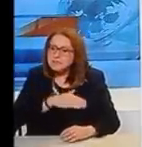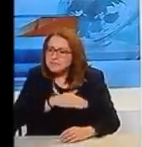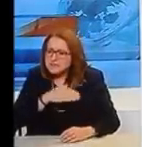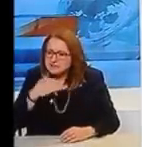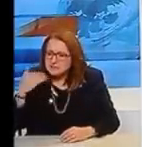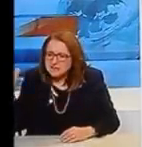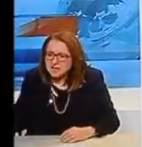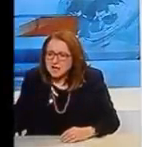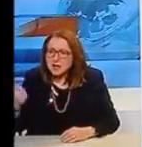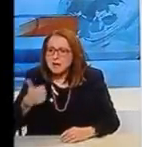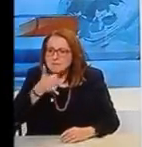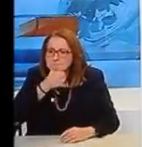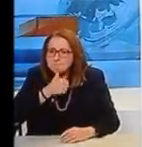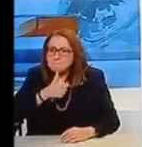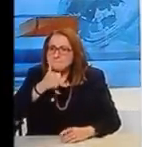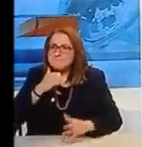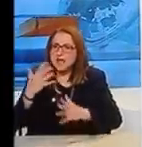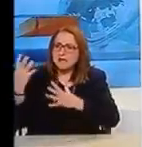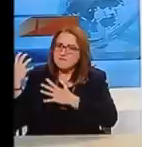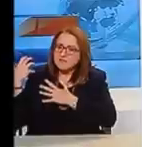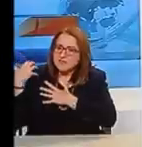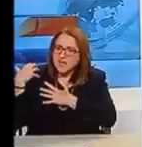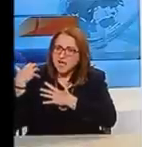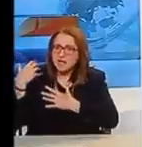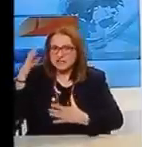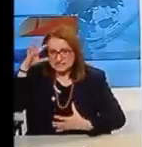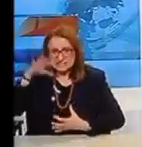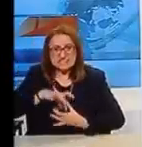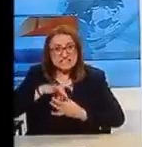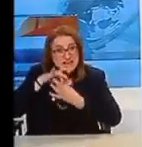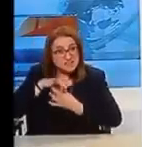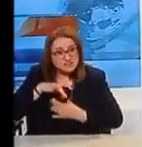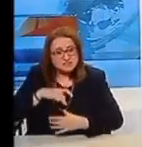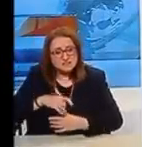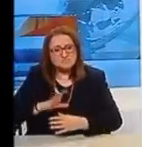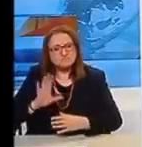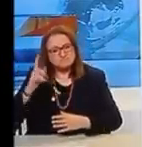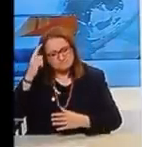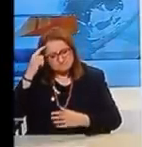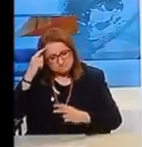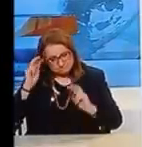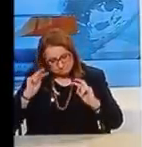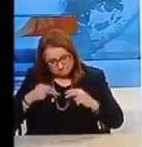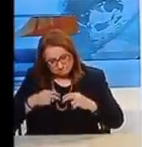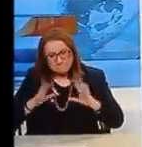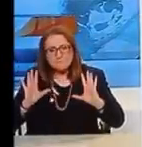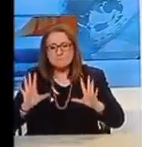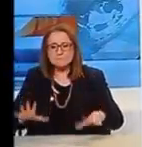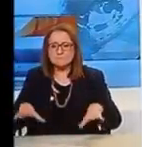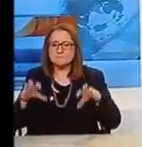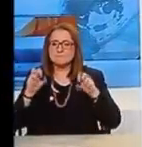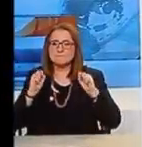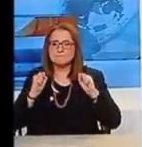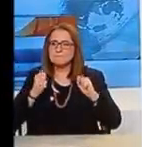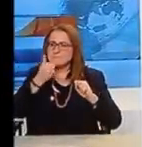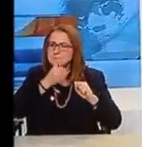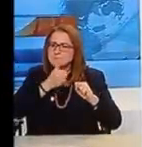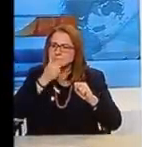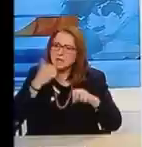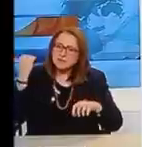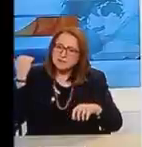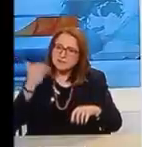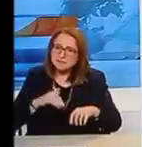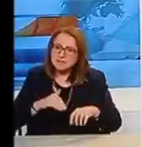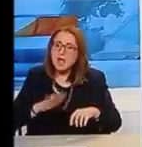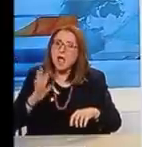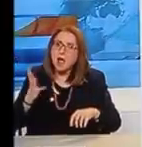υπεύθυνα αυταπαρνηθήκαμε, με συνείδηση και υπομονή στερηθήκαμε. Είναι αυτός ο ιός που παραμένει εδώ και συνεχίζει να